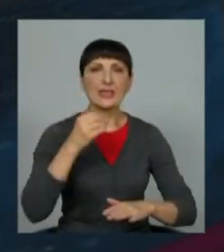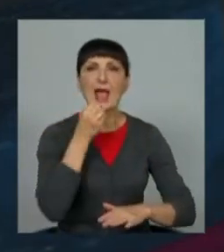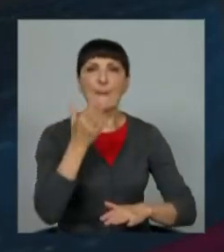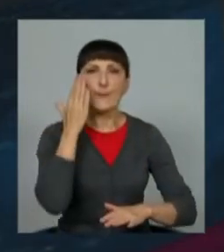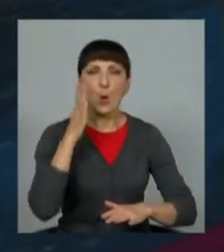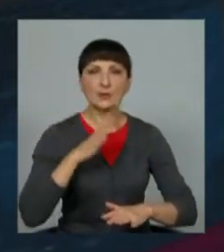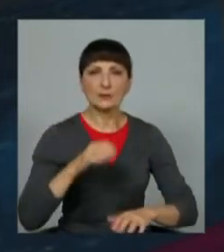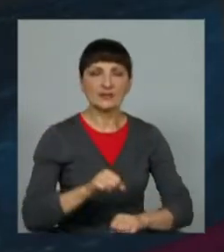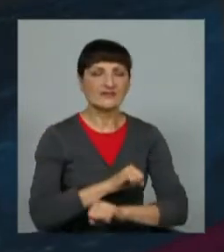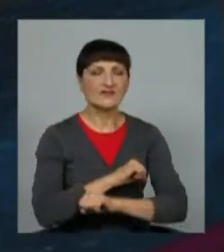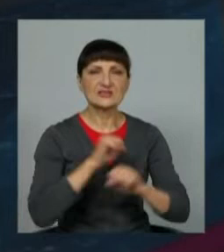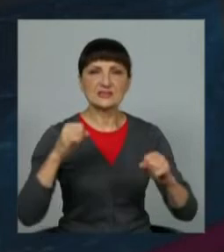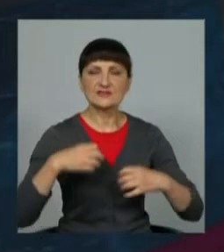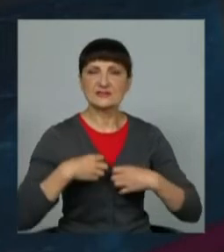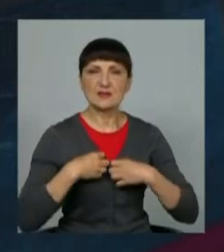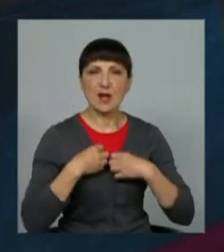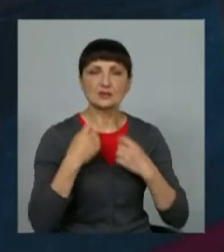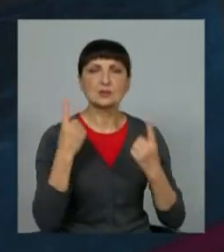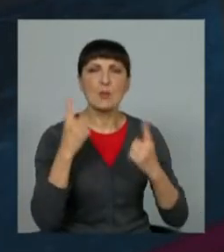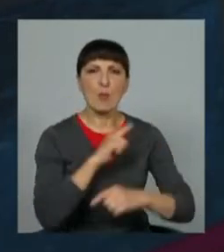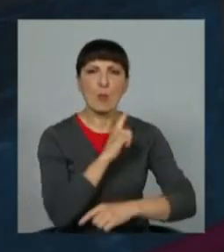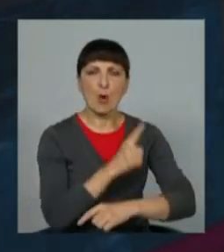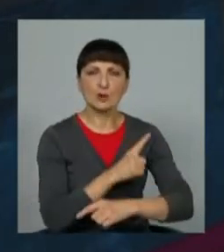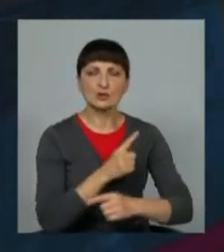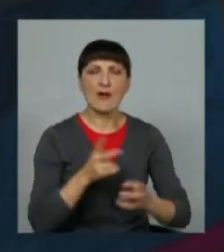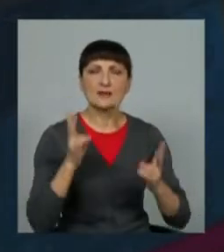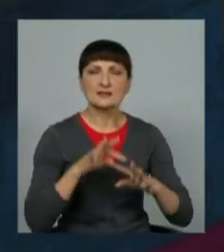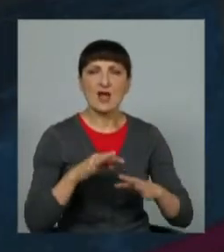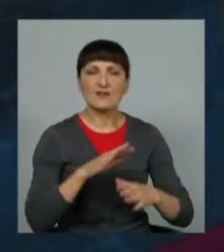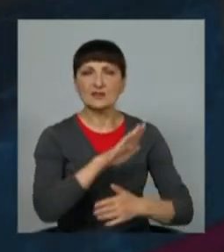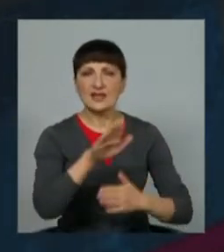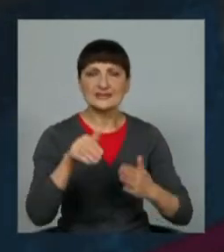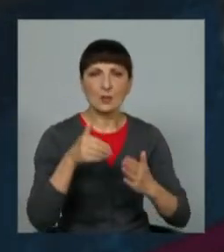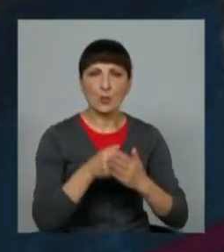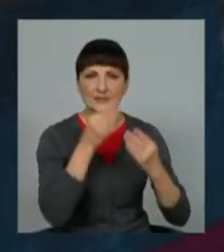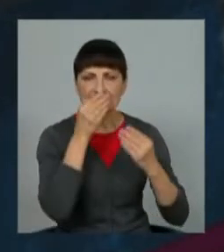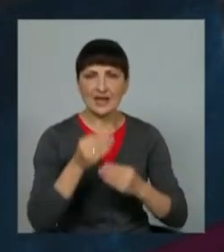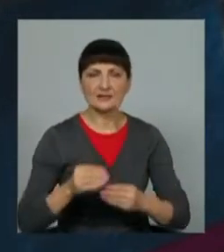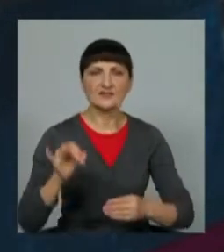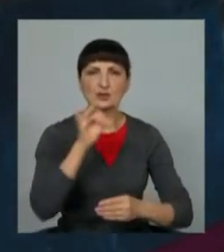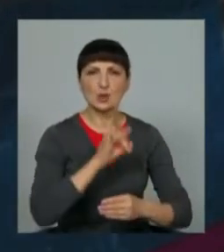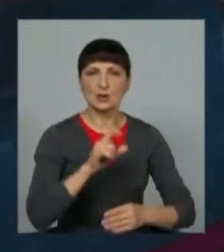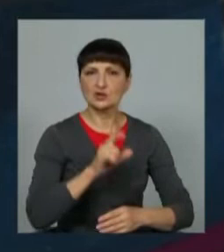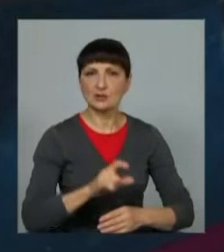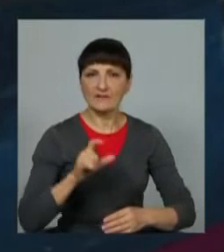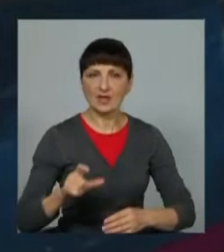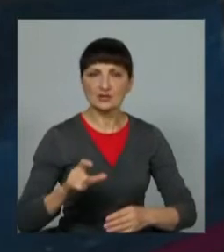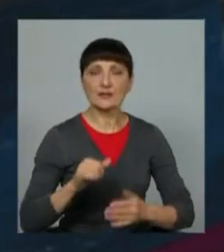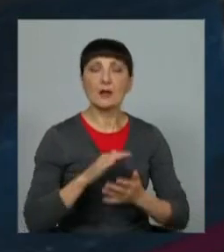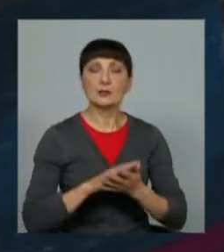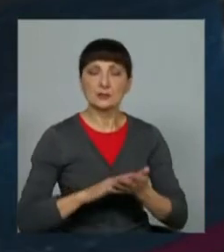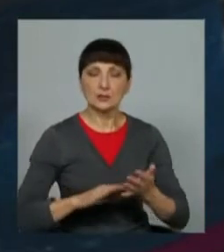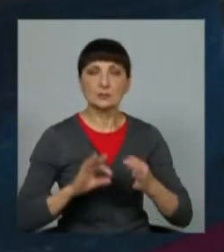прогремел катастрофический по своей мощи взрыв, оставивший неизгладимый след в истории человечества. Роберт Граф